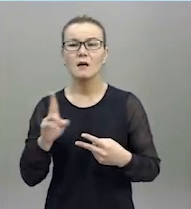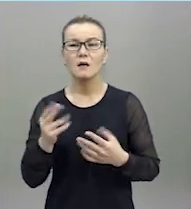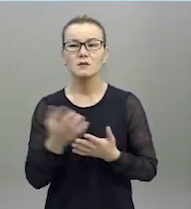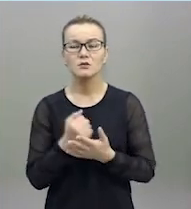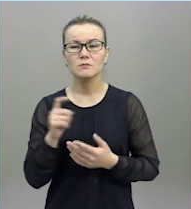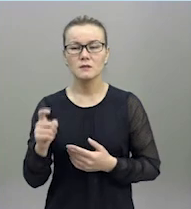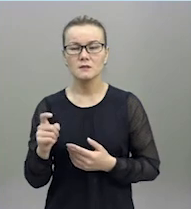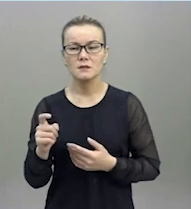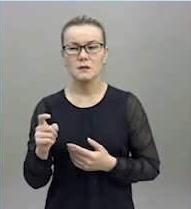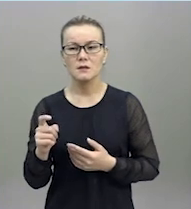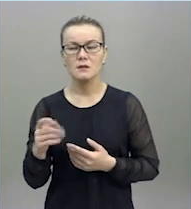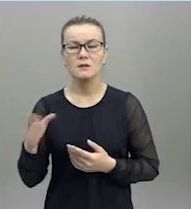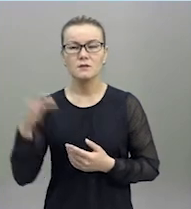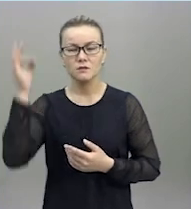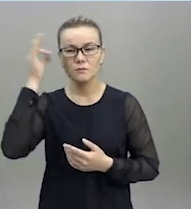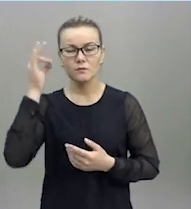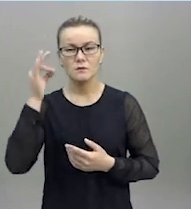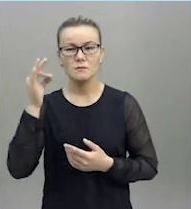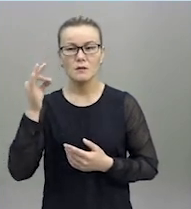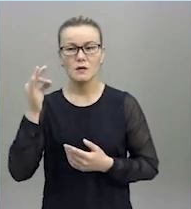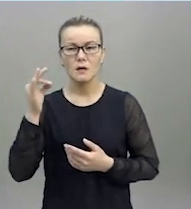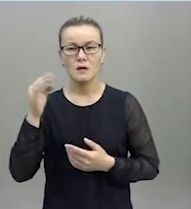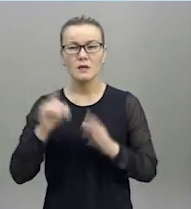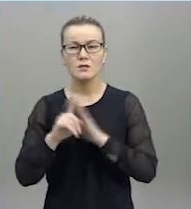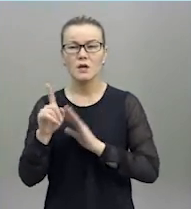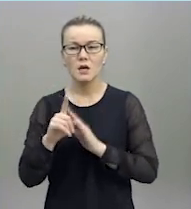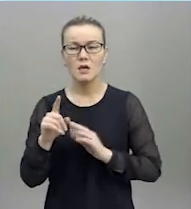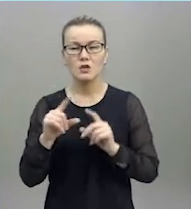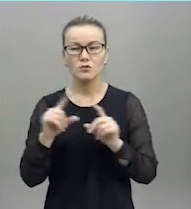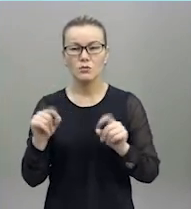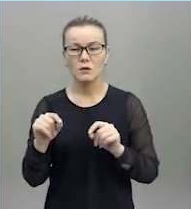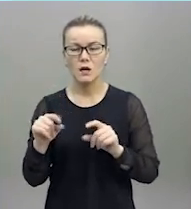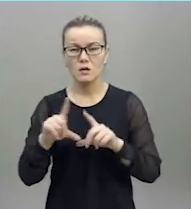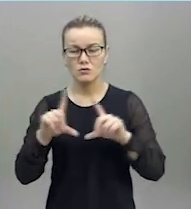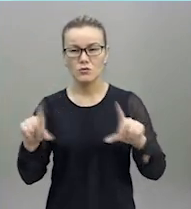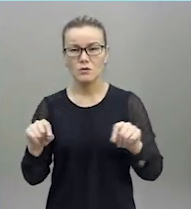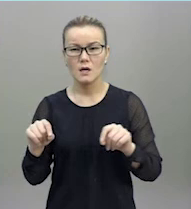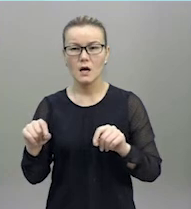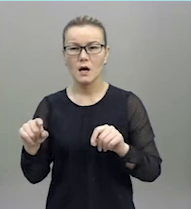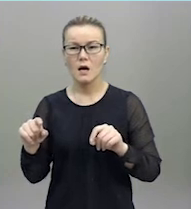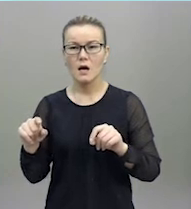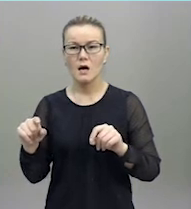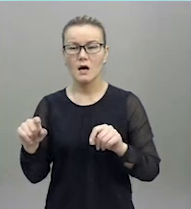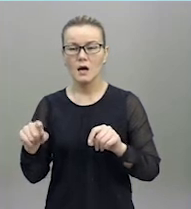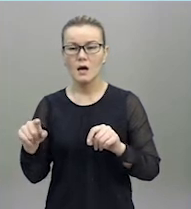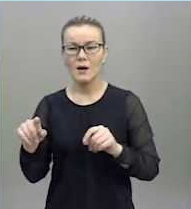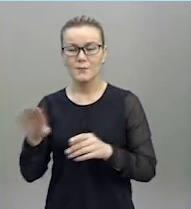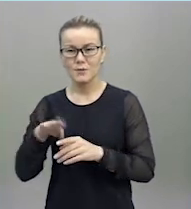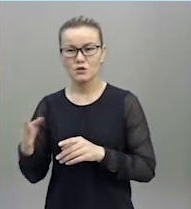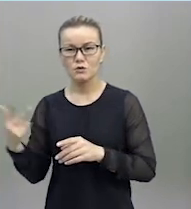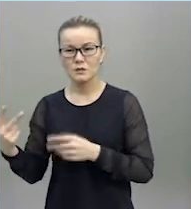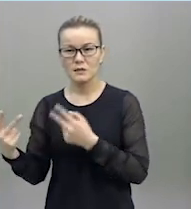x ну давайте вспомнить ещё с начальной школы нам известно пи между тройкой иксом стоит скрытые знак умножения